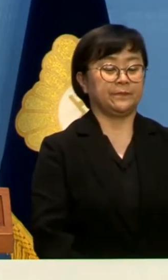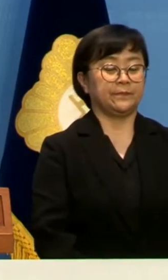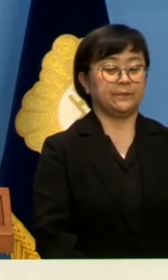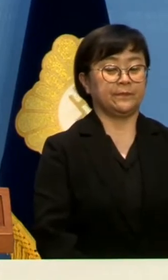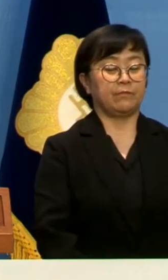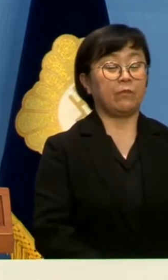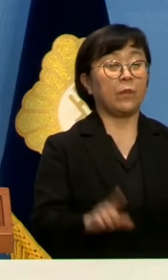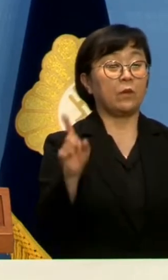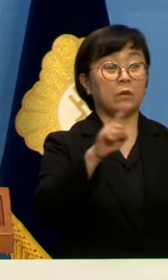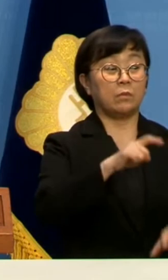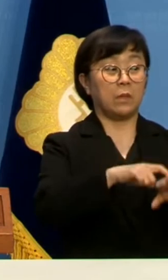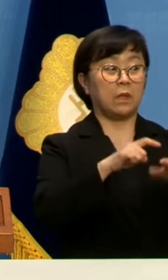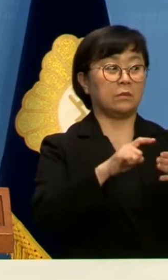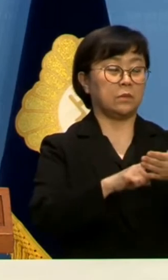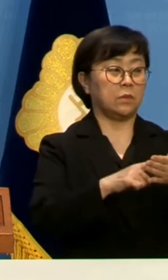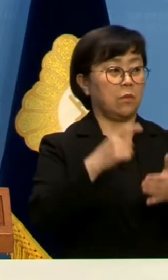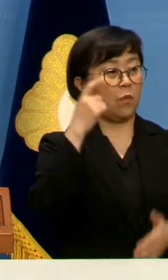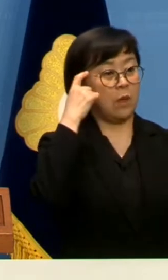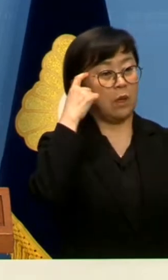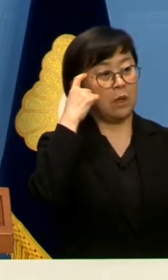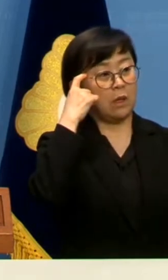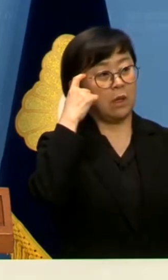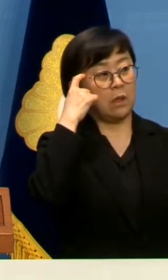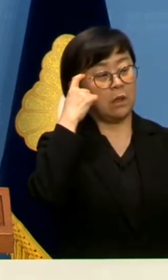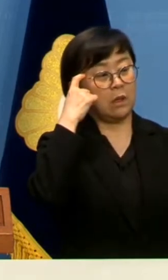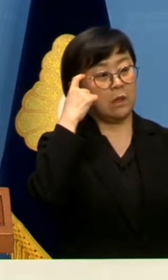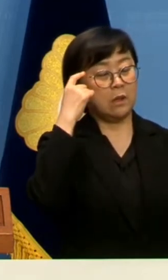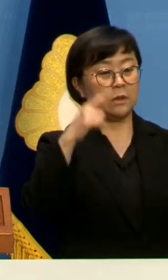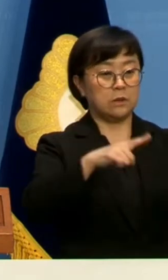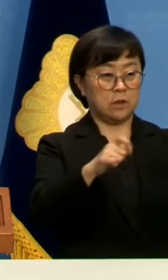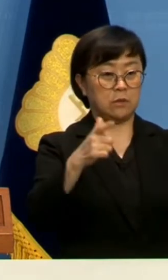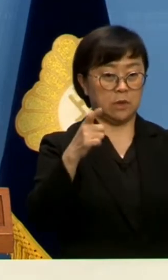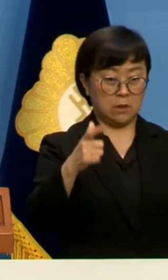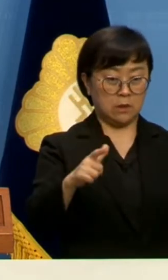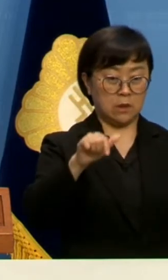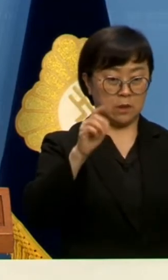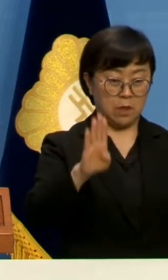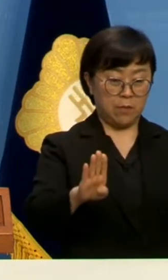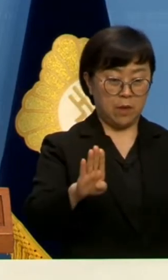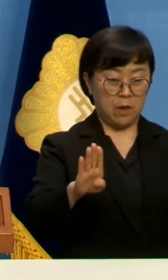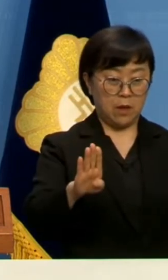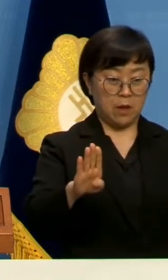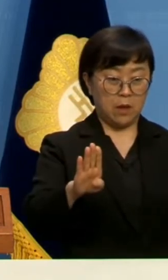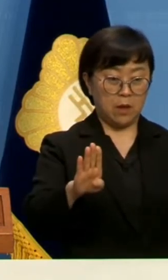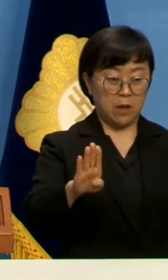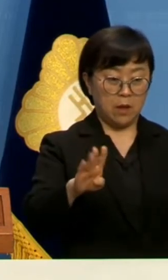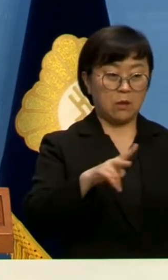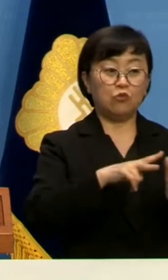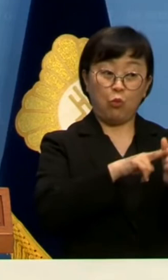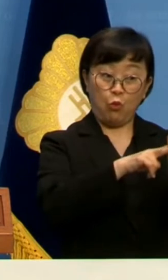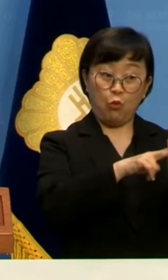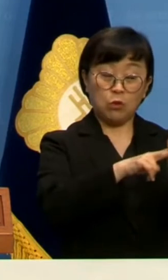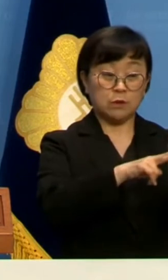어떤 마음으로 왜 서대문갑의 청선 전략 경선에